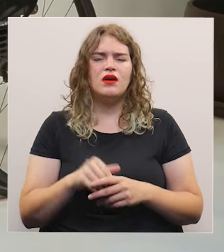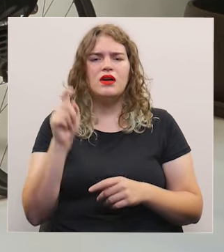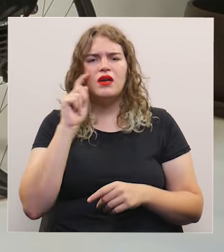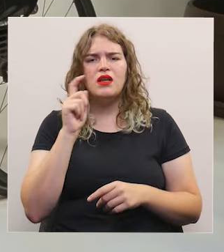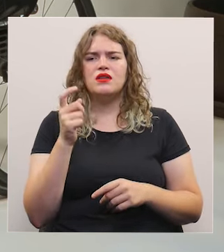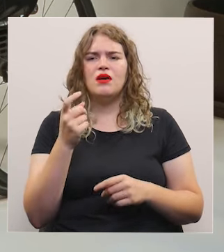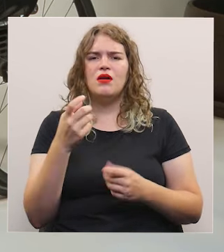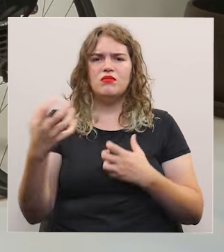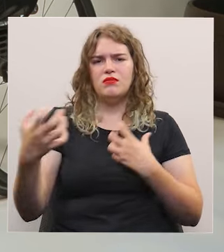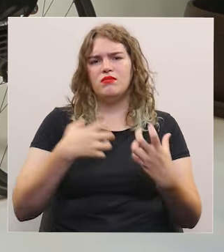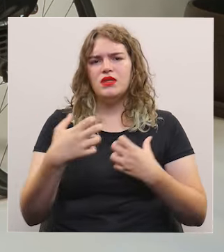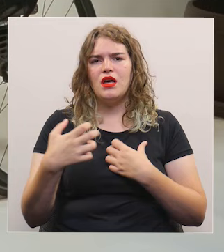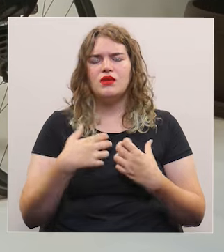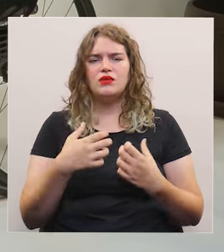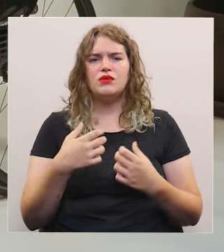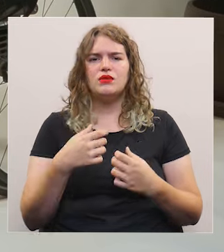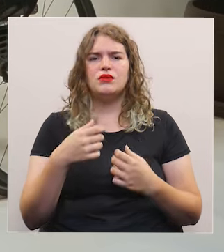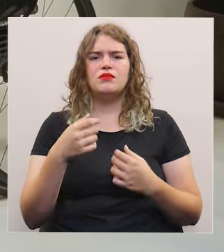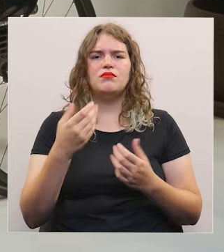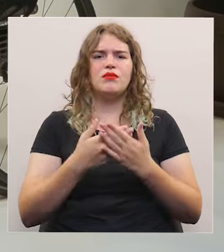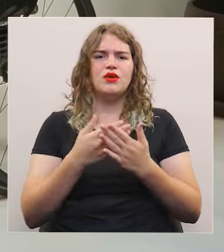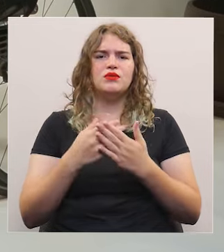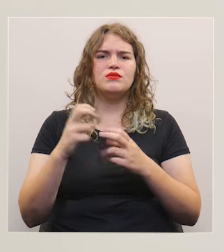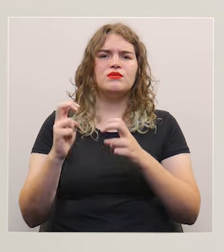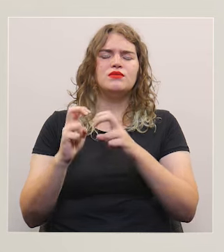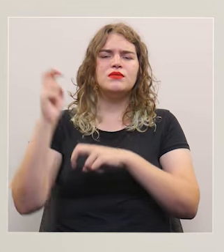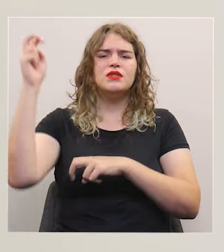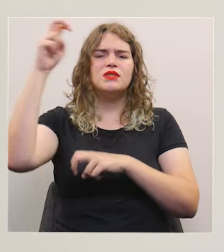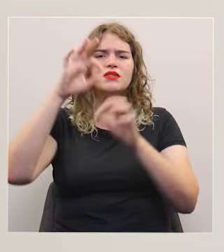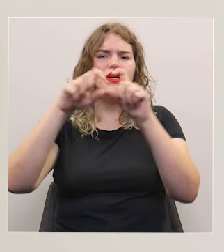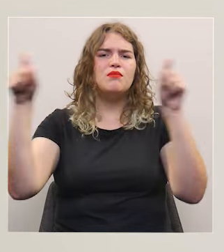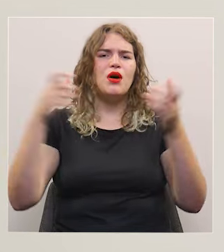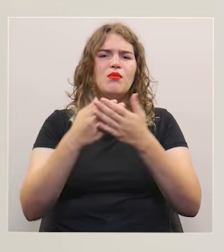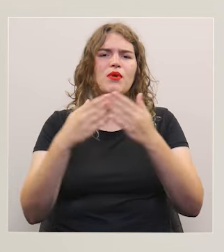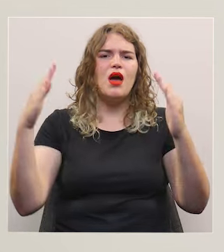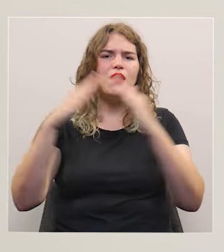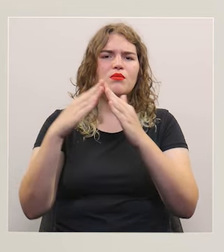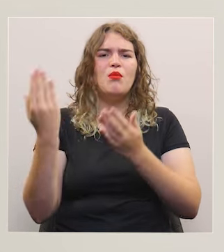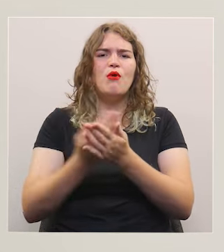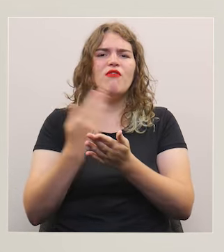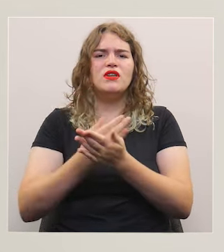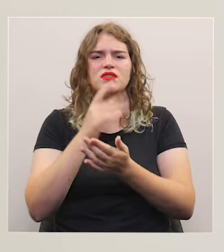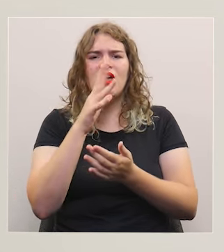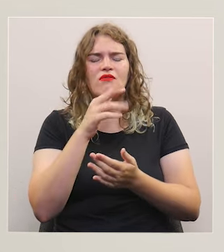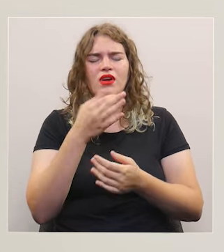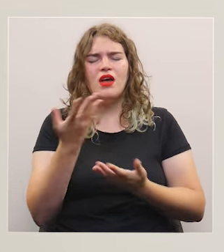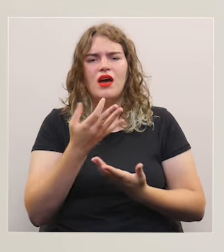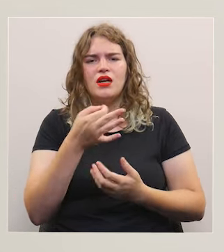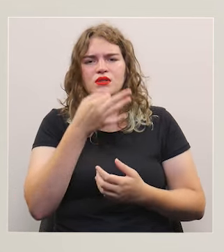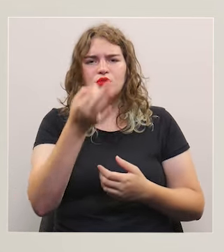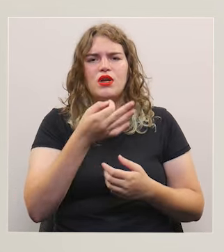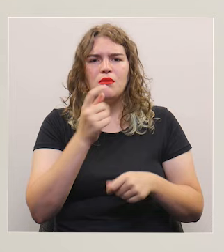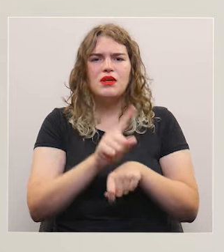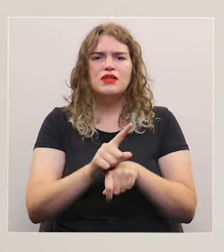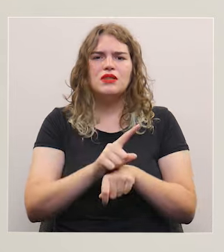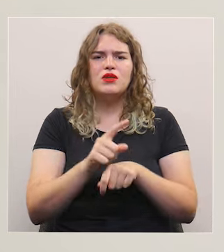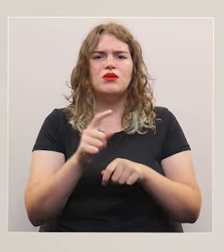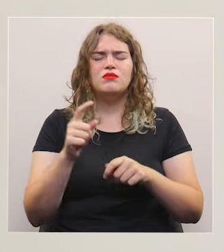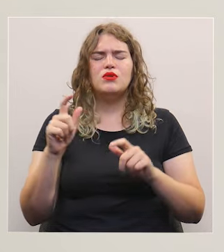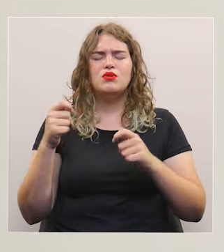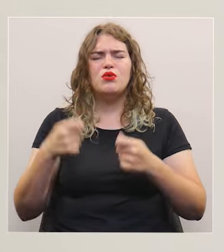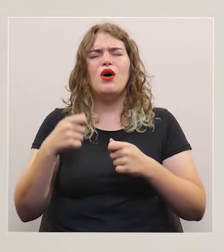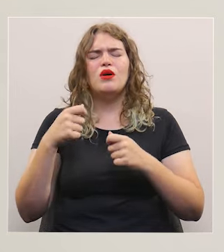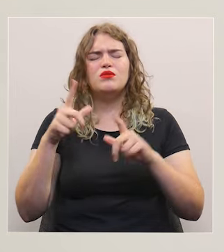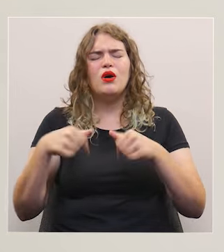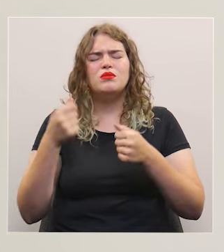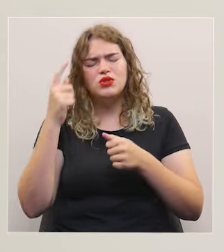cred că era o piesă de teatru, dacă bine mi-amintesc, Scripcarul pe acoperiș. Era vorba despre povestea unor evrei care spuneau la un moment dat, Doamne, știm că